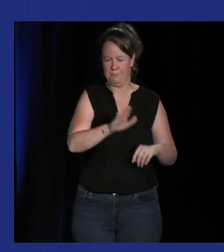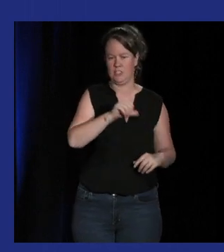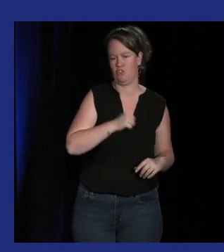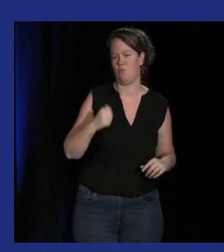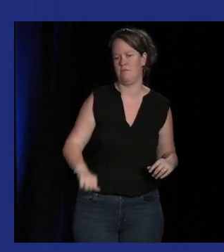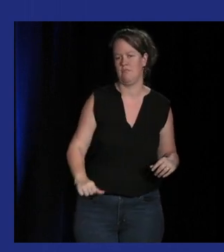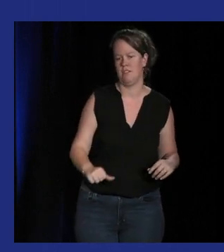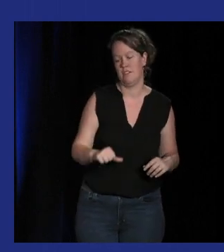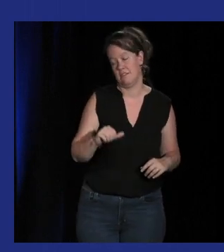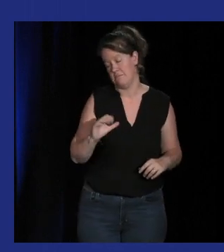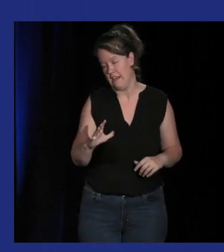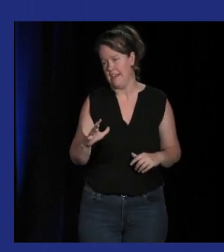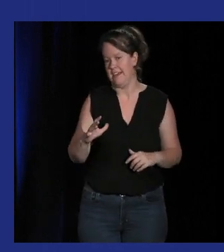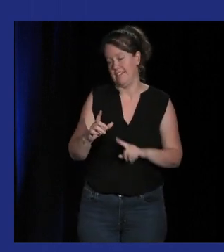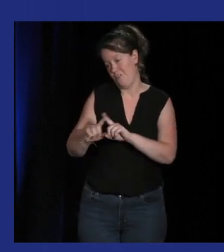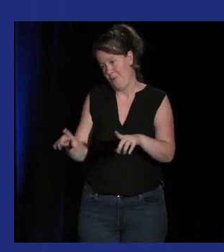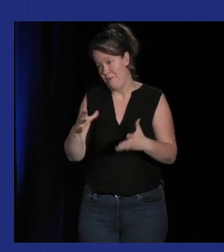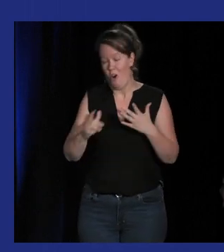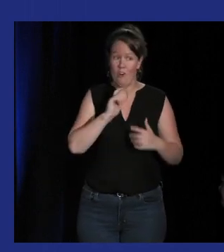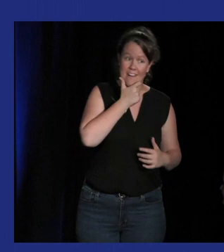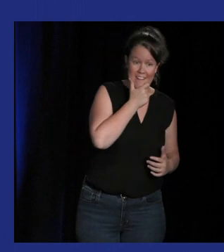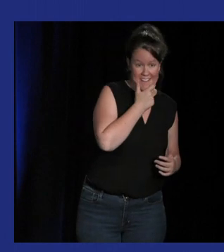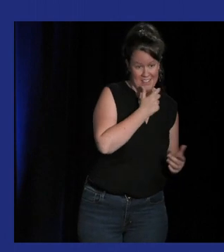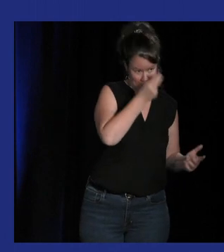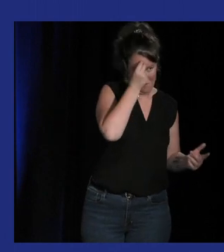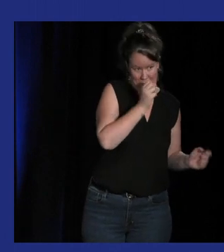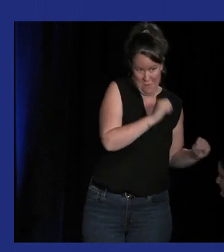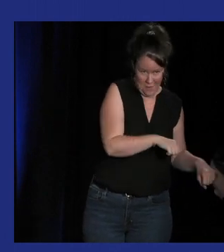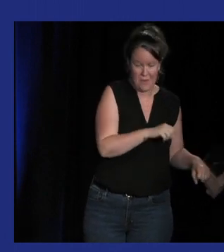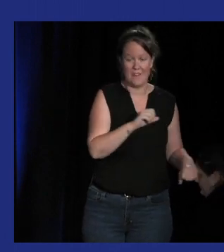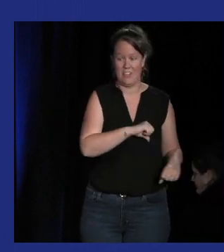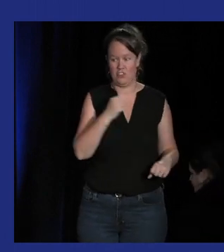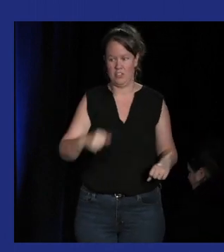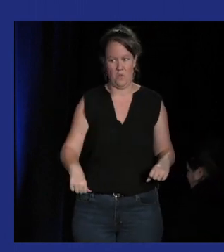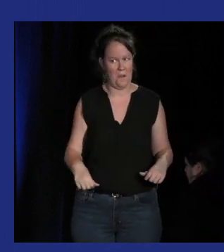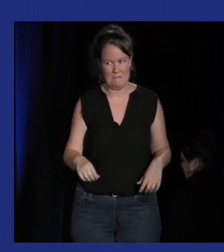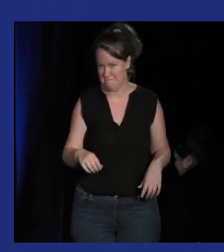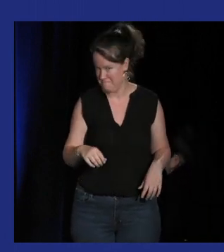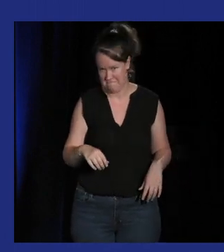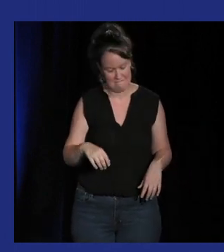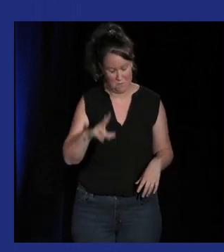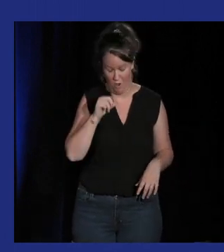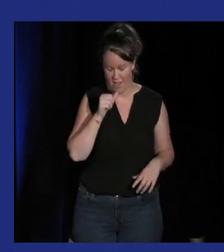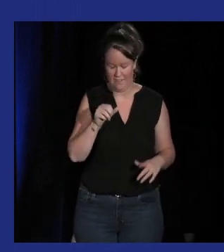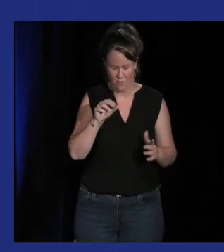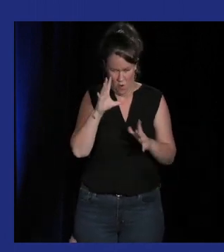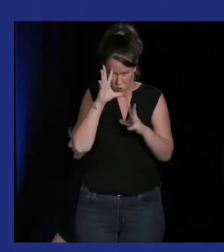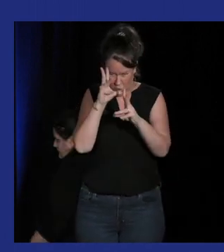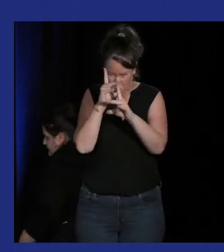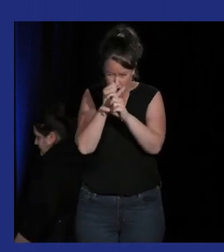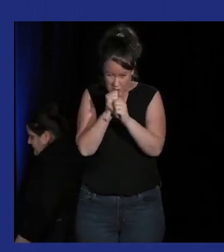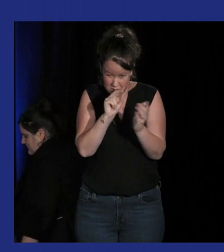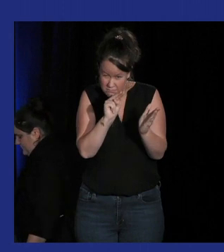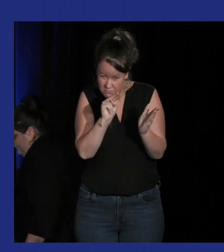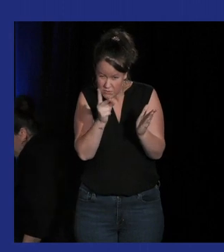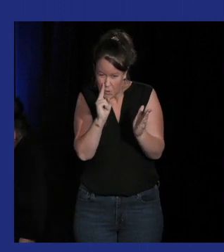pas du tout la même façon de faire que en anglais c'est demanderait beaucoup plus de concentration qu'en anglais où là je comprenais ça allait très vite mais voilà